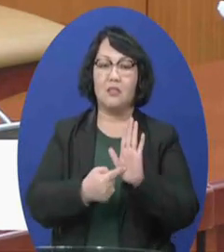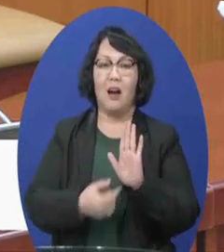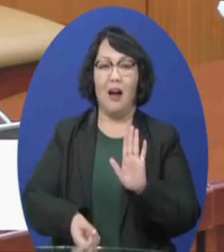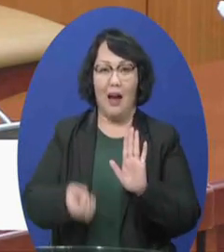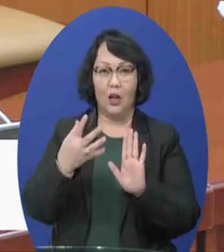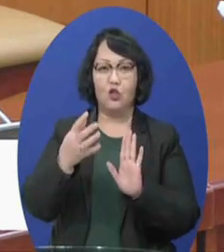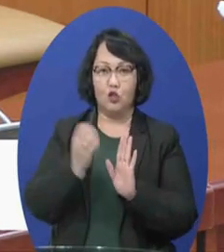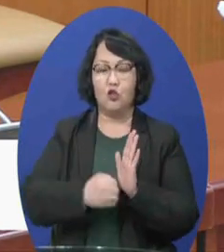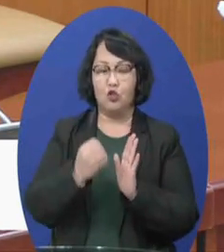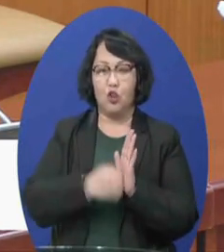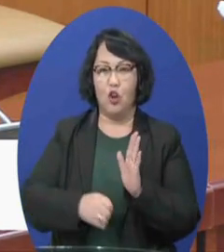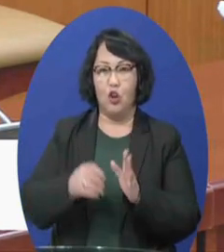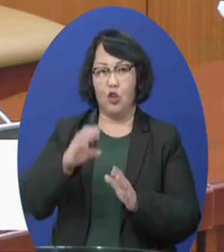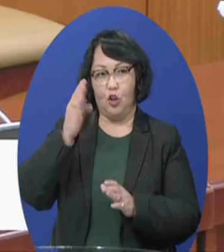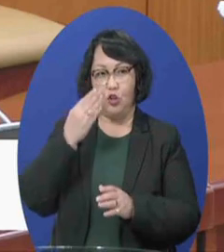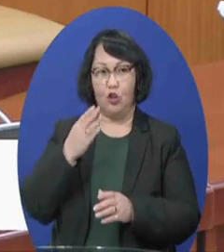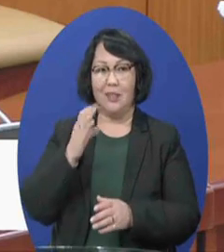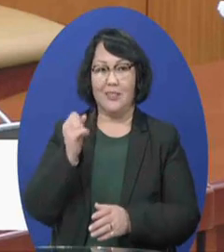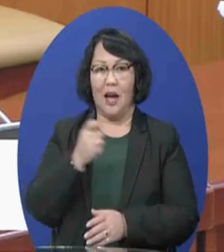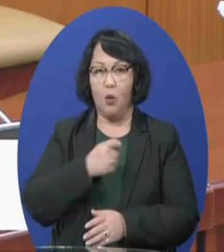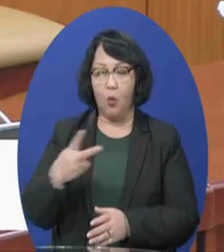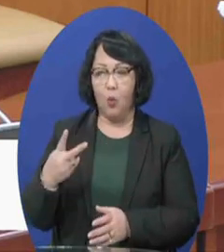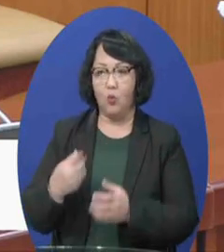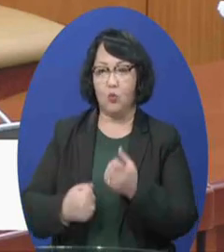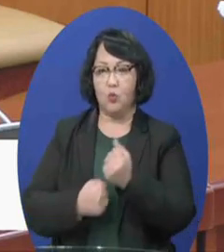Энэ тодорхой санхүүжилтийн асуудлууд яригдж байна.